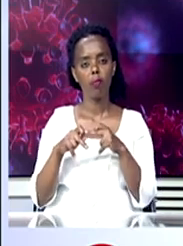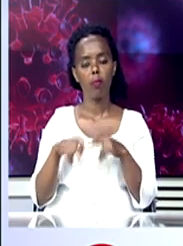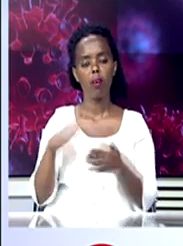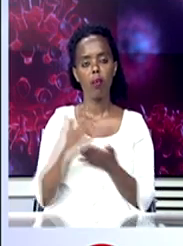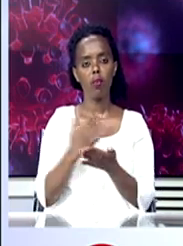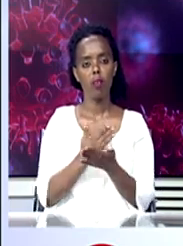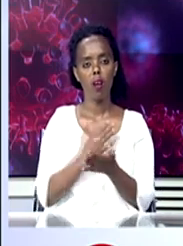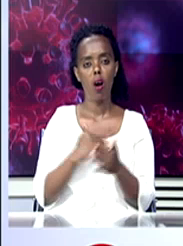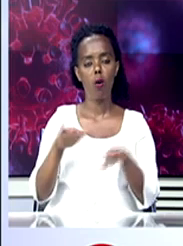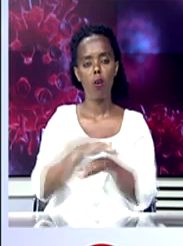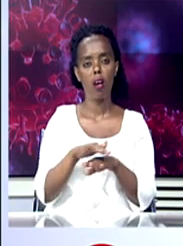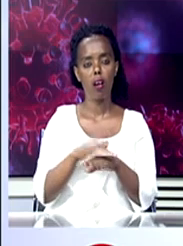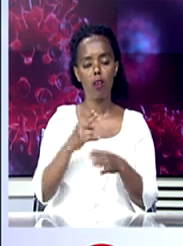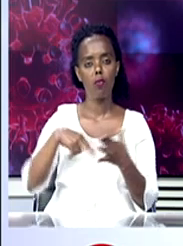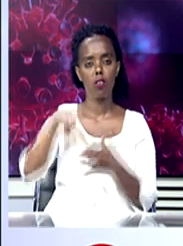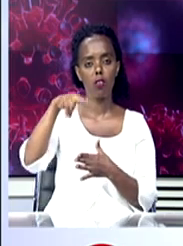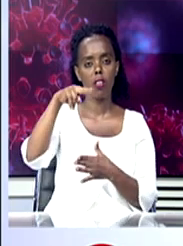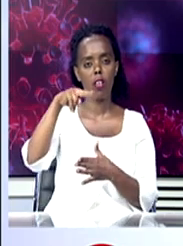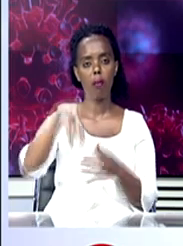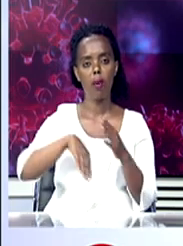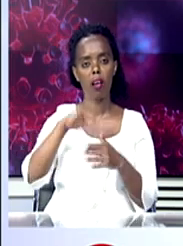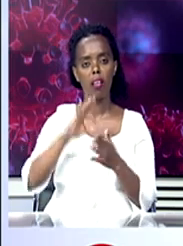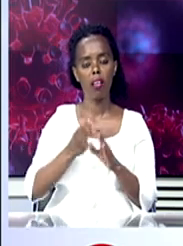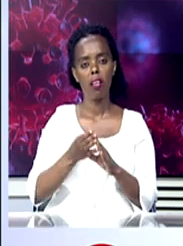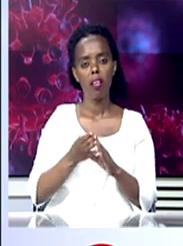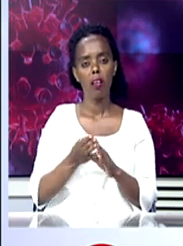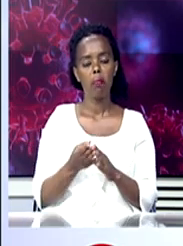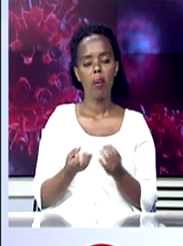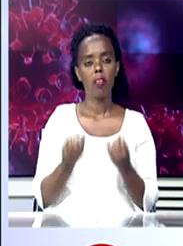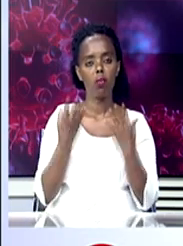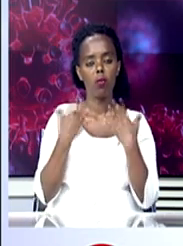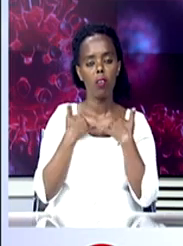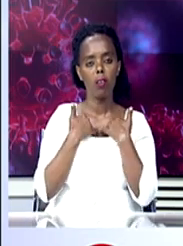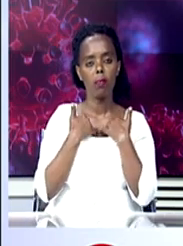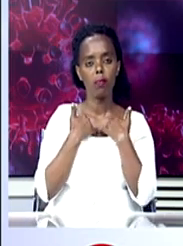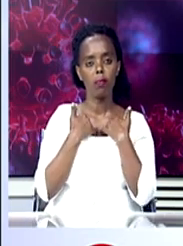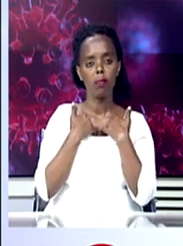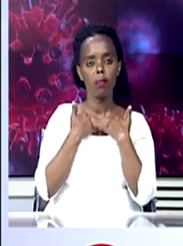barnoota olaanoo yuunivarsiitiidhaan ba'anii bakkee jiran hedduu jiru.